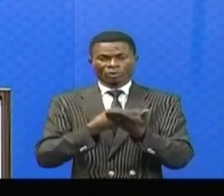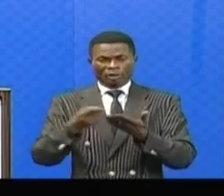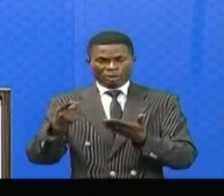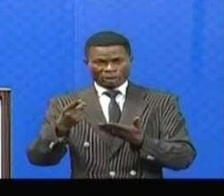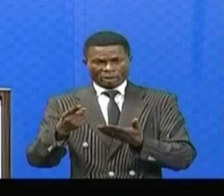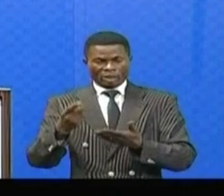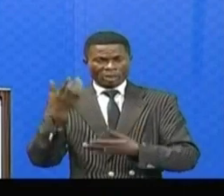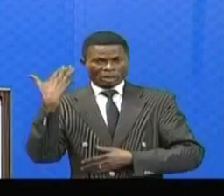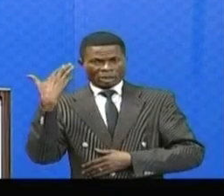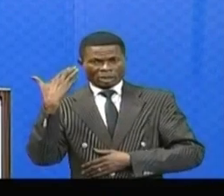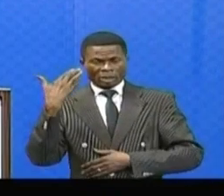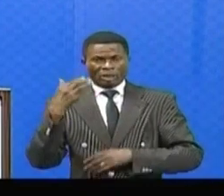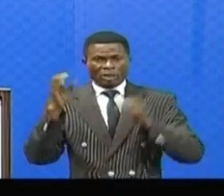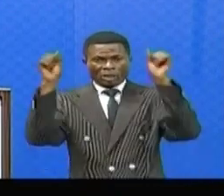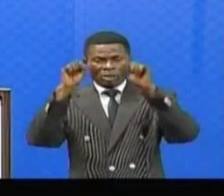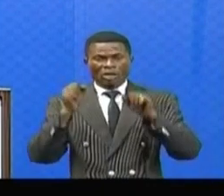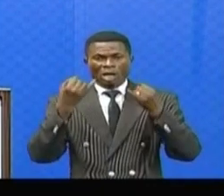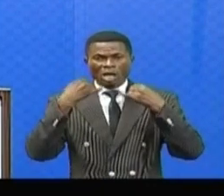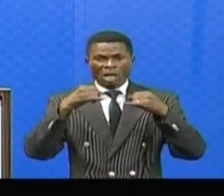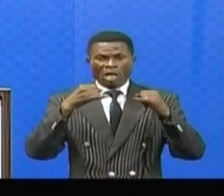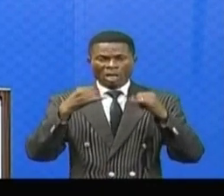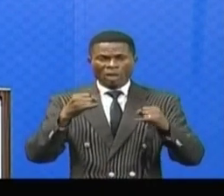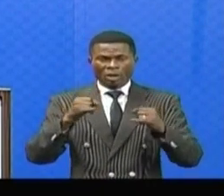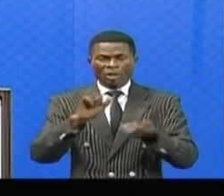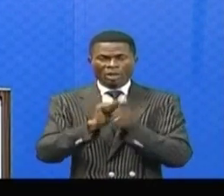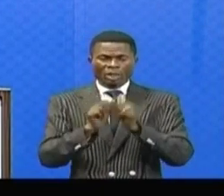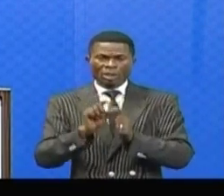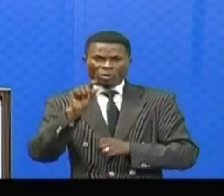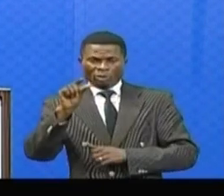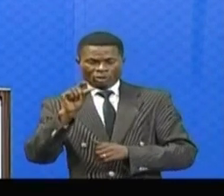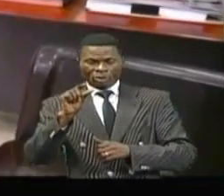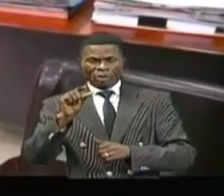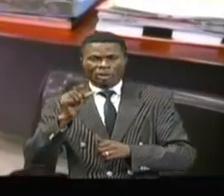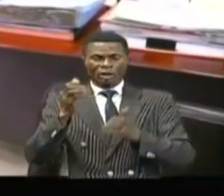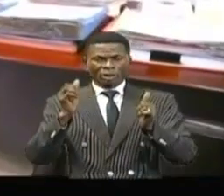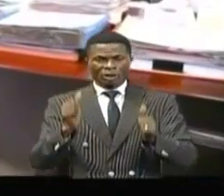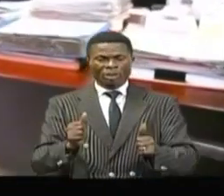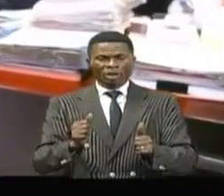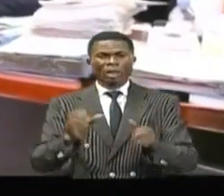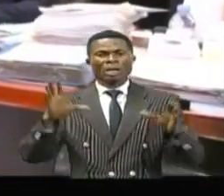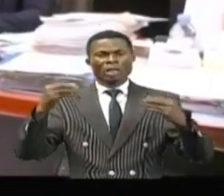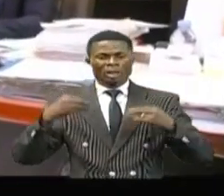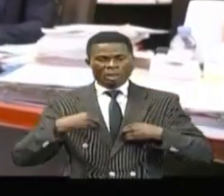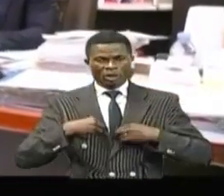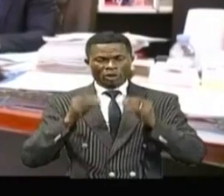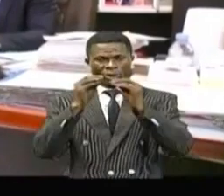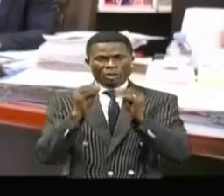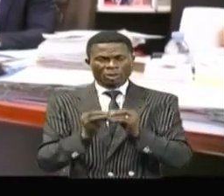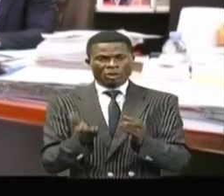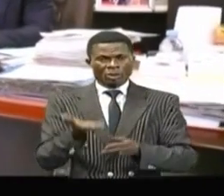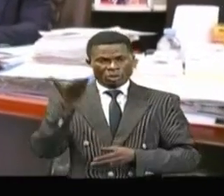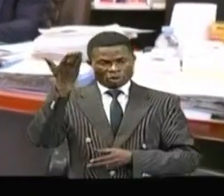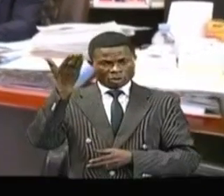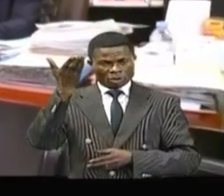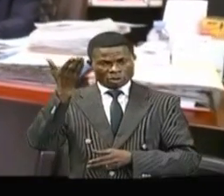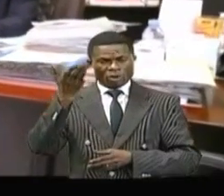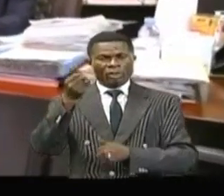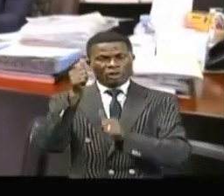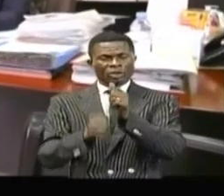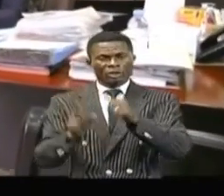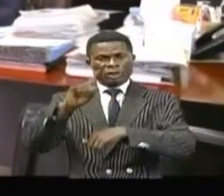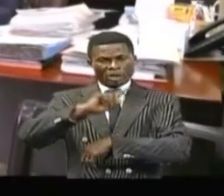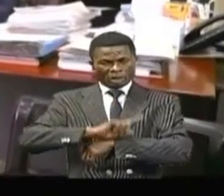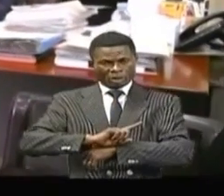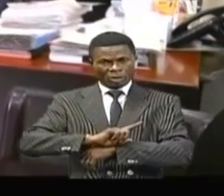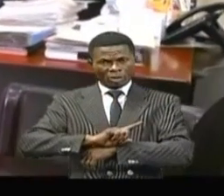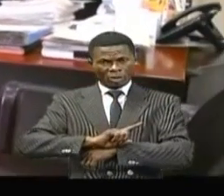revue, les rythmes de formation des prix inférieurs s'est maintenu, attesté par un taux d'inflation hebdomadaire établi